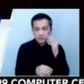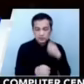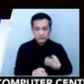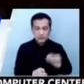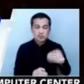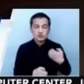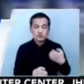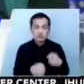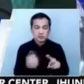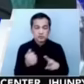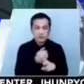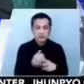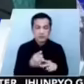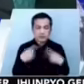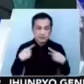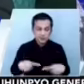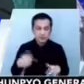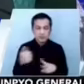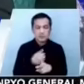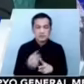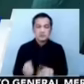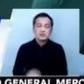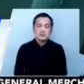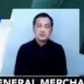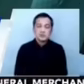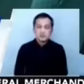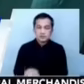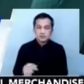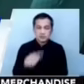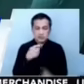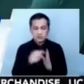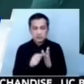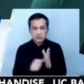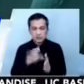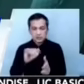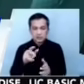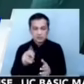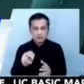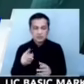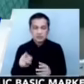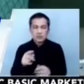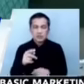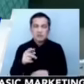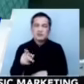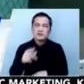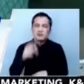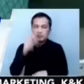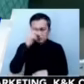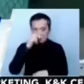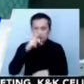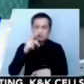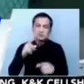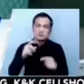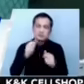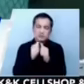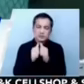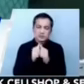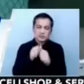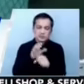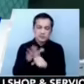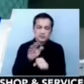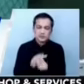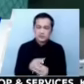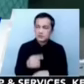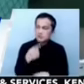physical violence sinita naman ni Attorney Kapunan yung mga namimilosopo ania sa depinisyon ng rape sabi nila yung Paano yung